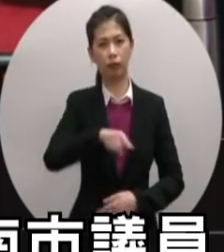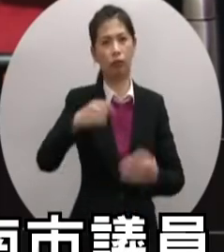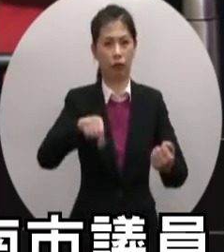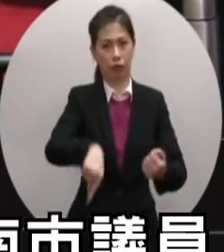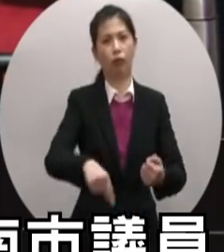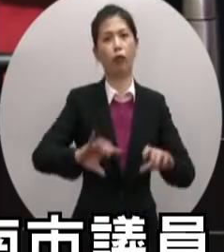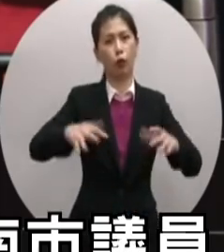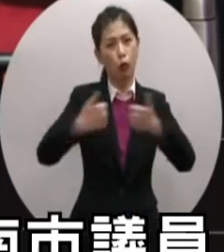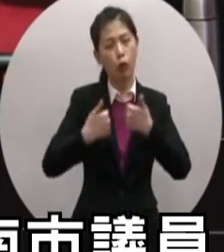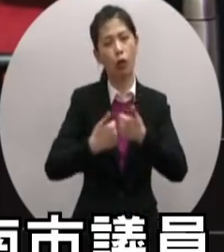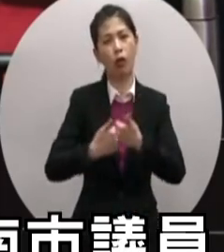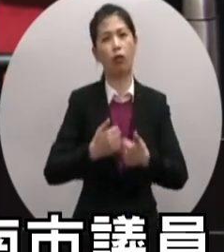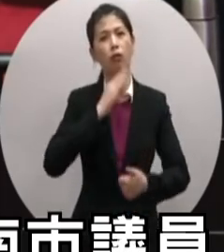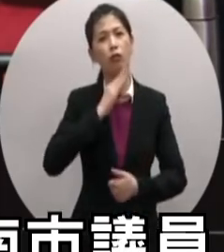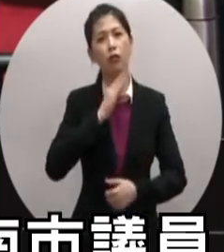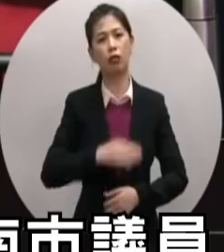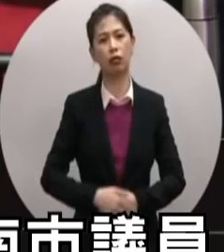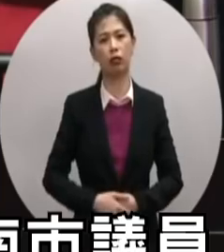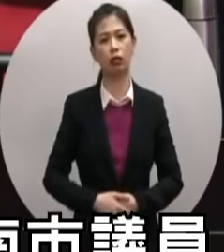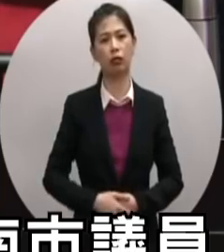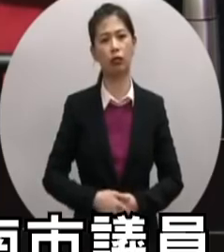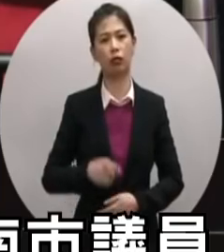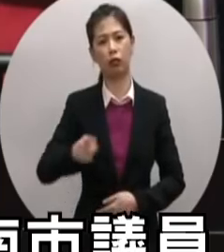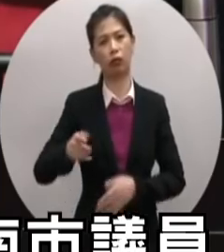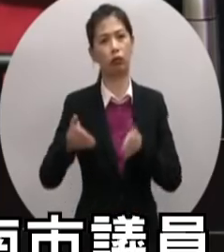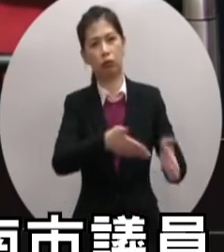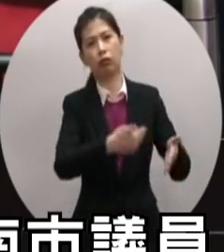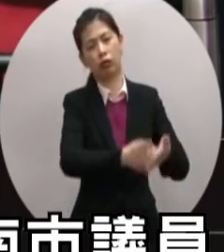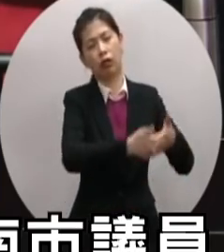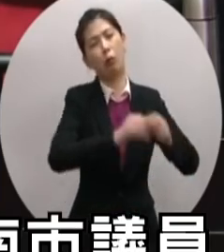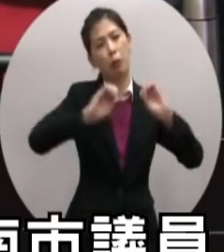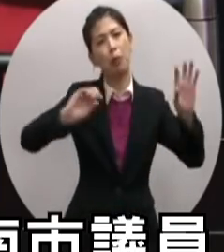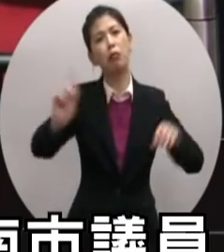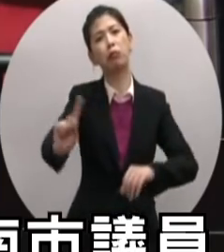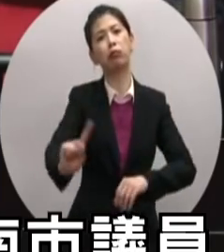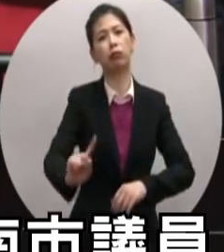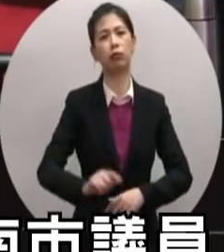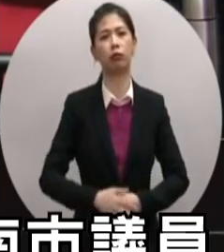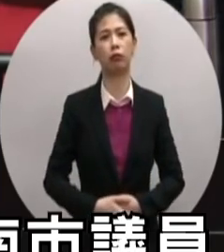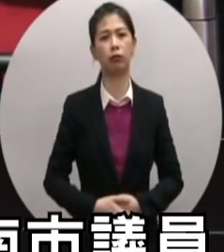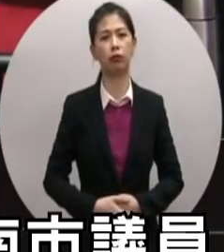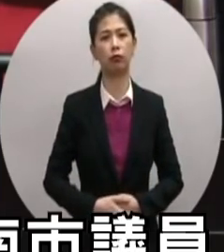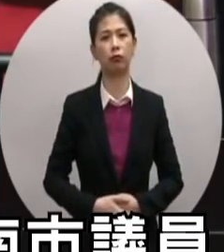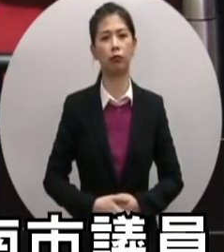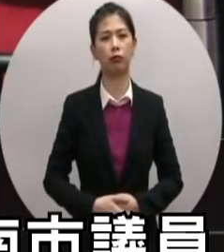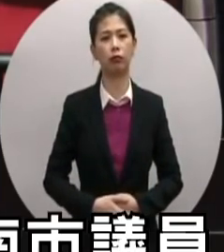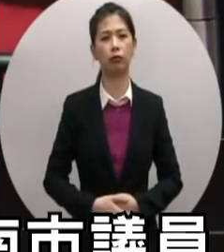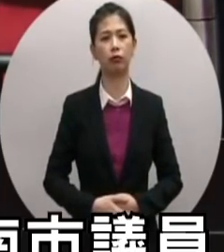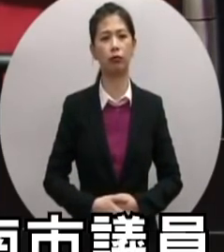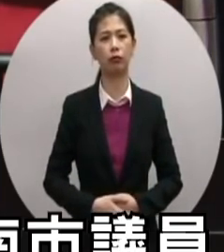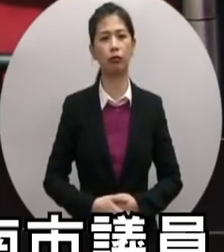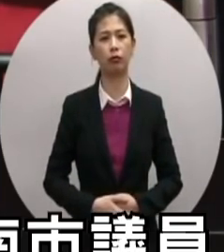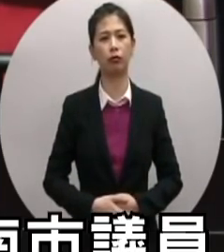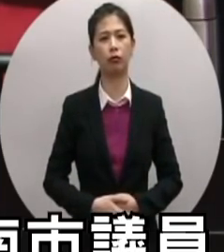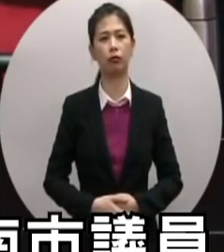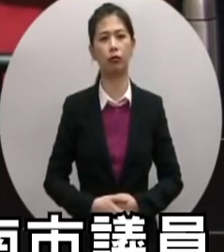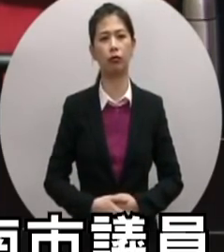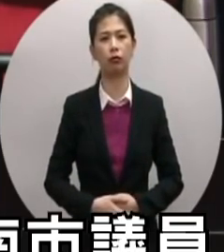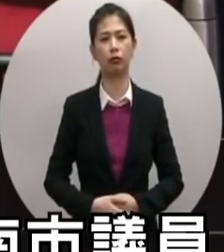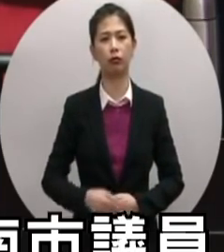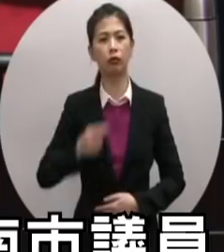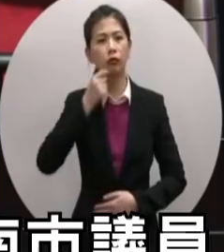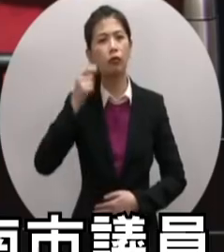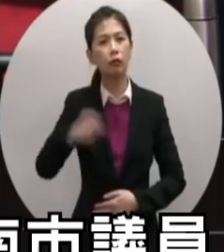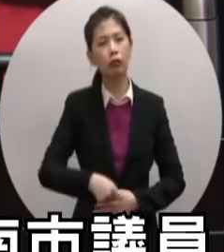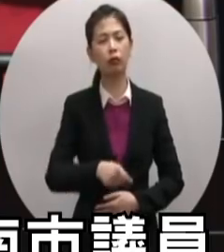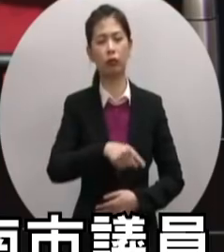无有被选掉。其实如果你让人民很清楚说，将来有危机的时候、嗯、我们怎么做，所以部长讲说这个